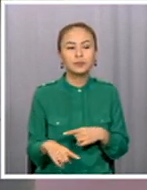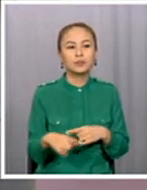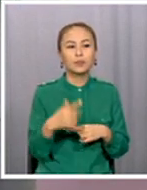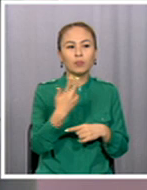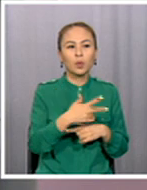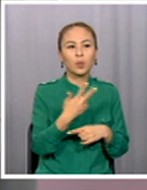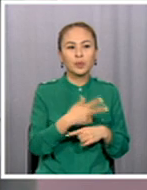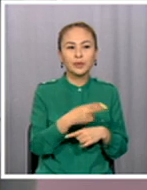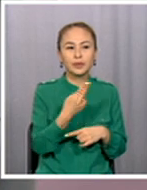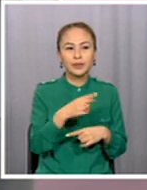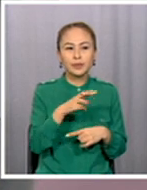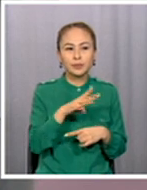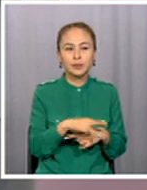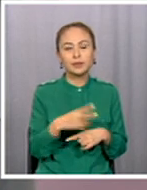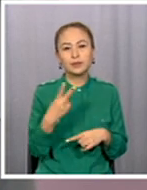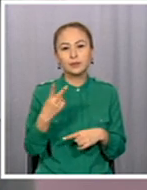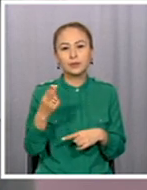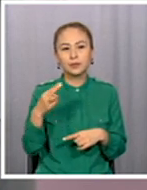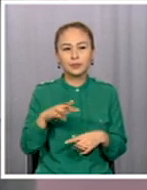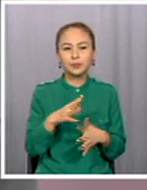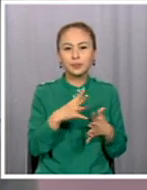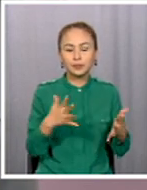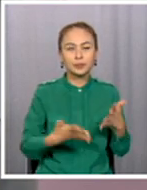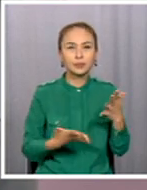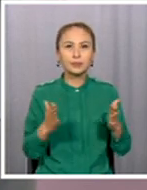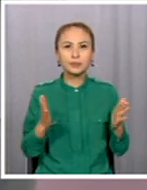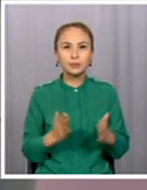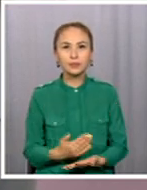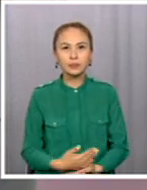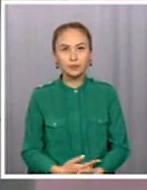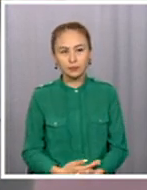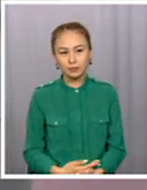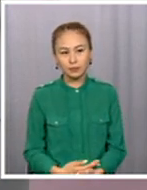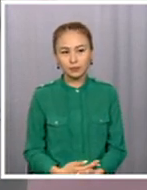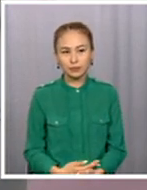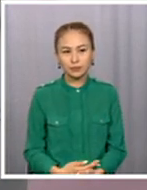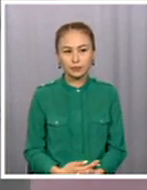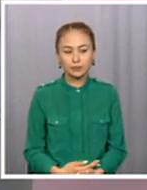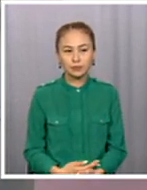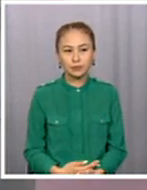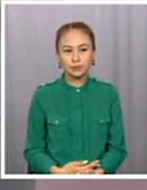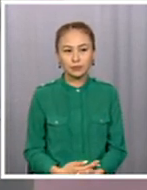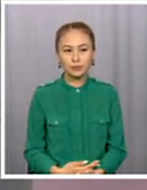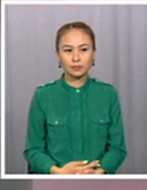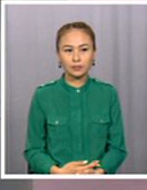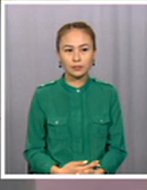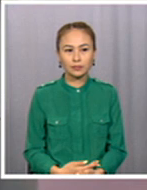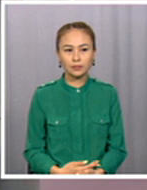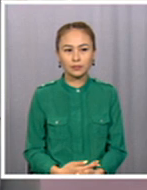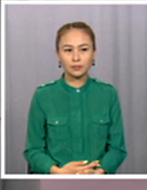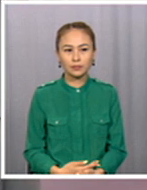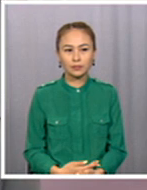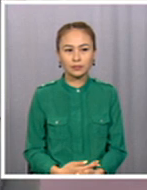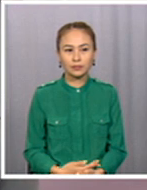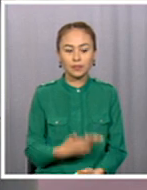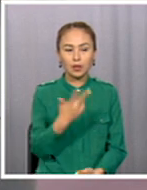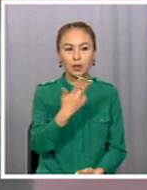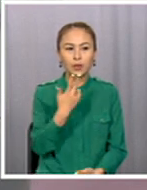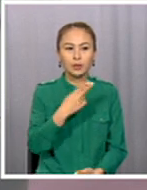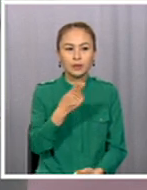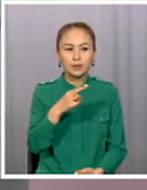20 дециметрден артық па, әлде кем бе? Дұрыс жауап тексерейік. 30 дециметр